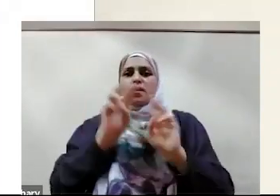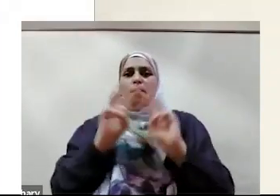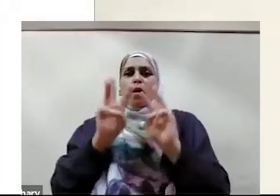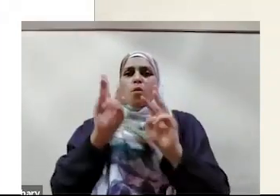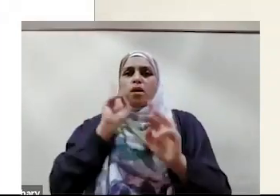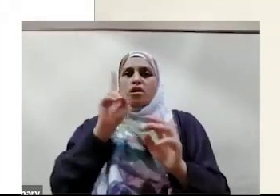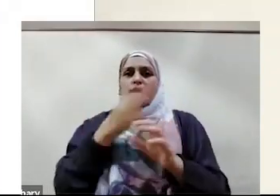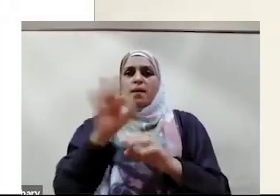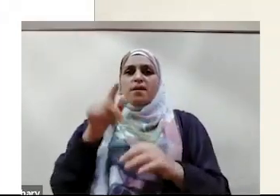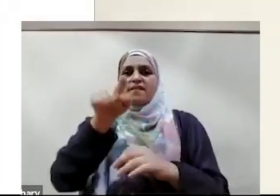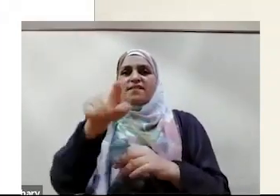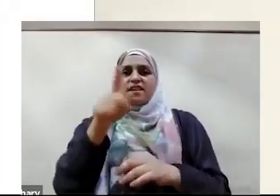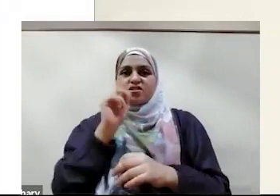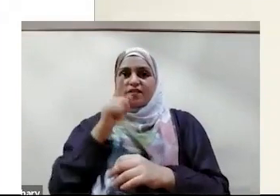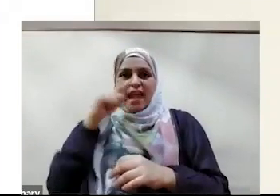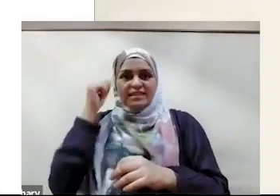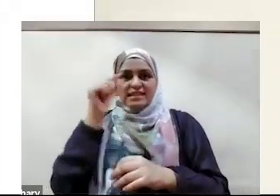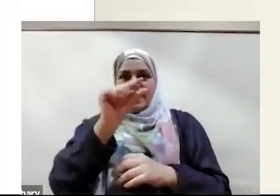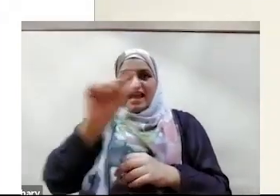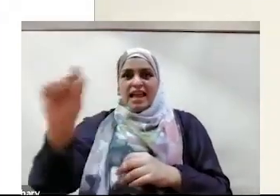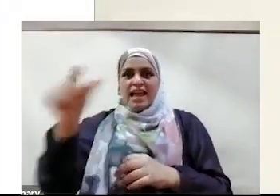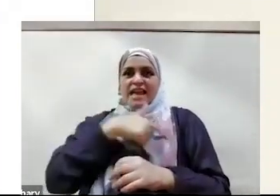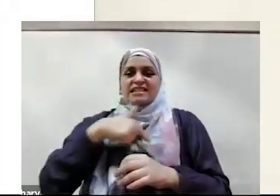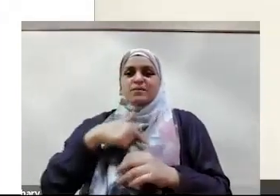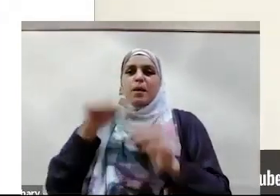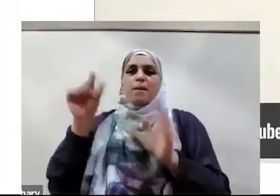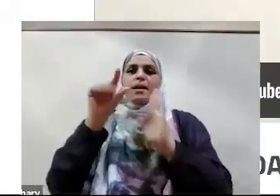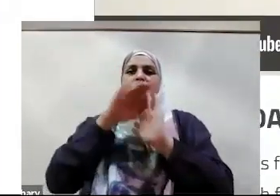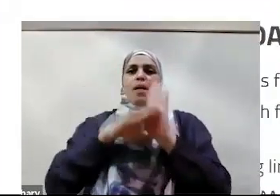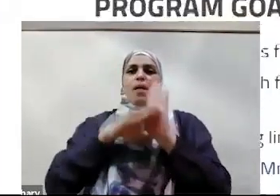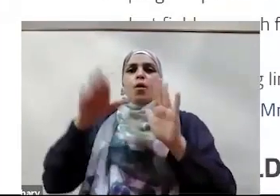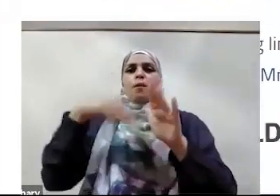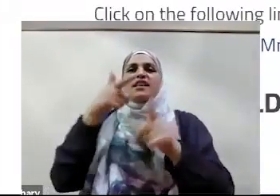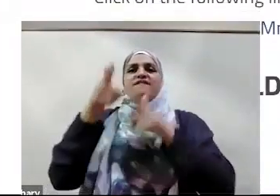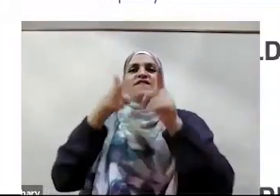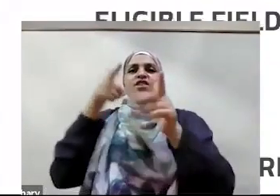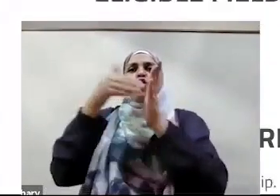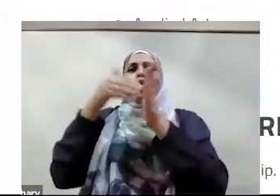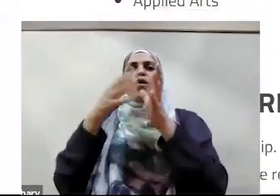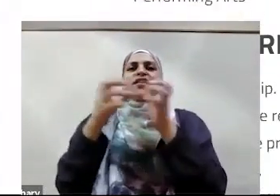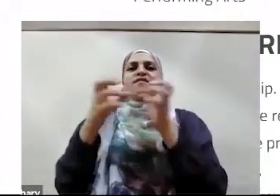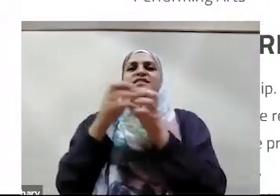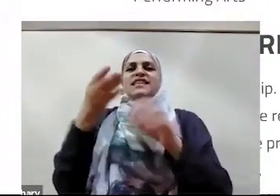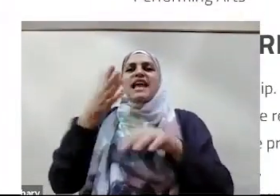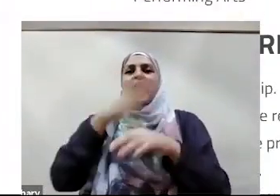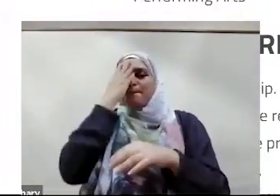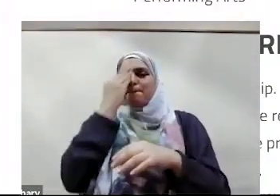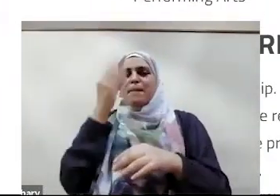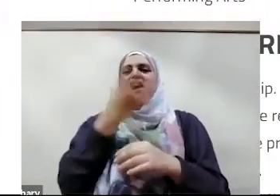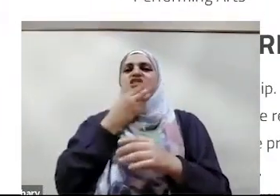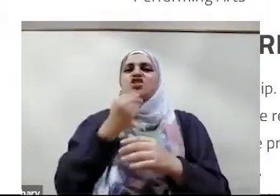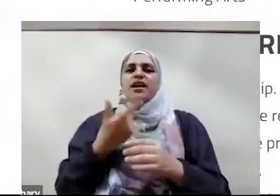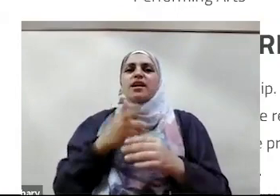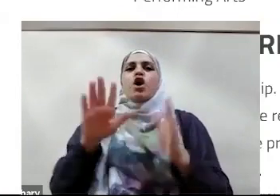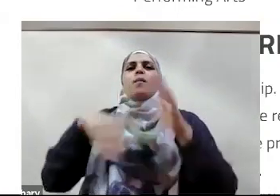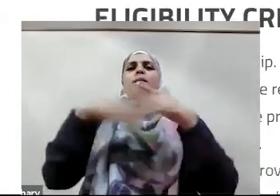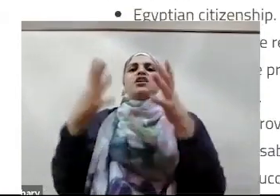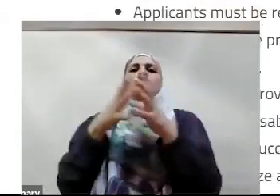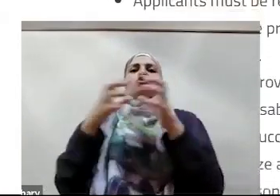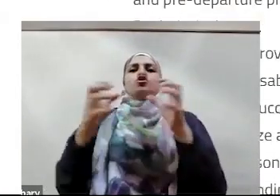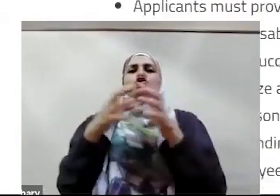اسم البرنامج، بعد كده فيه فيديو صغير توضيحي عنه، شرح البرنامج بقى